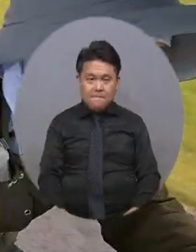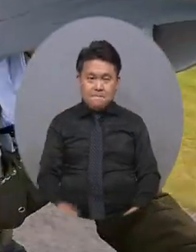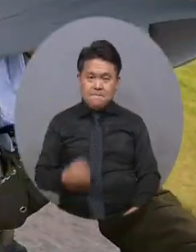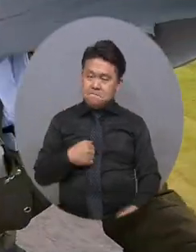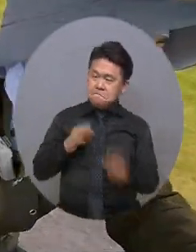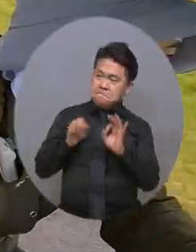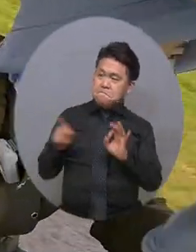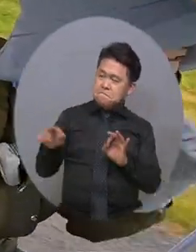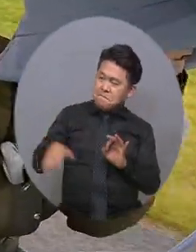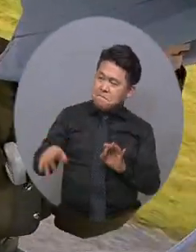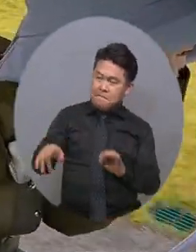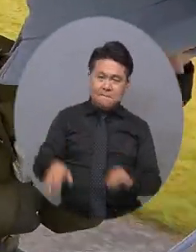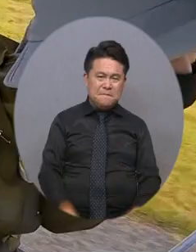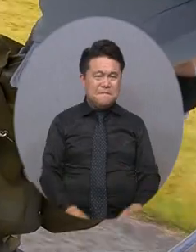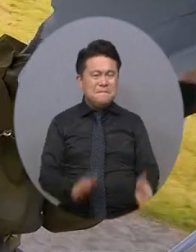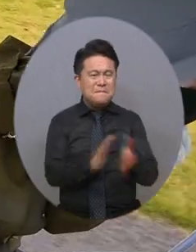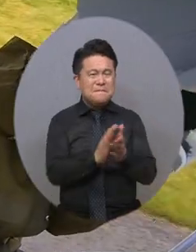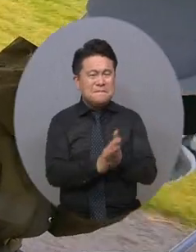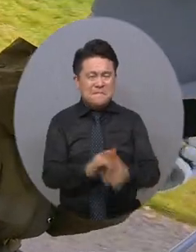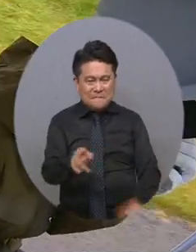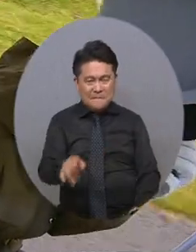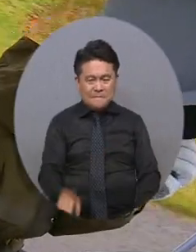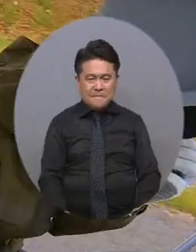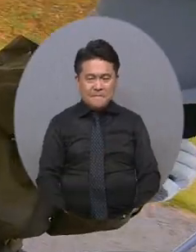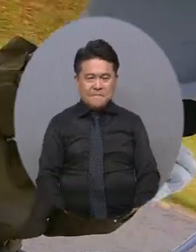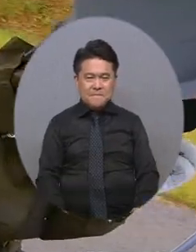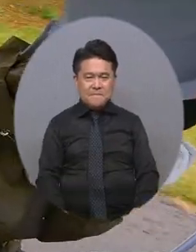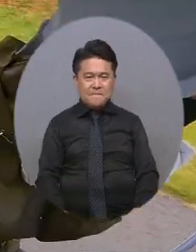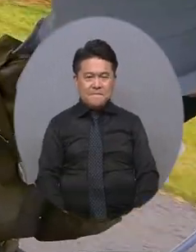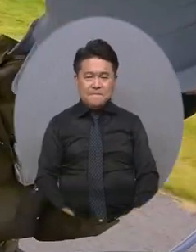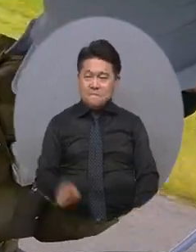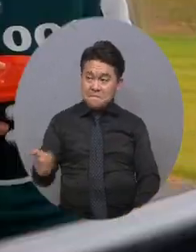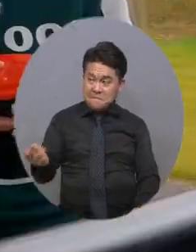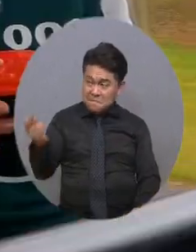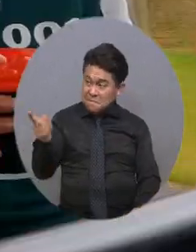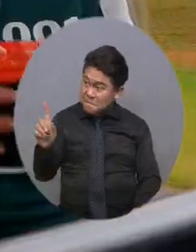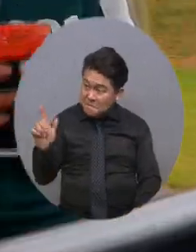보기에 깜부잖아요, 깜부. 내가 보기 둘 다 나이 차이가 서울이 형 같은데.